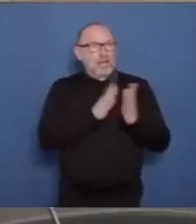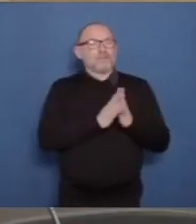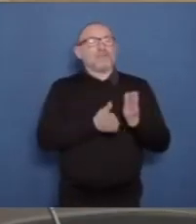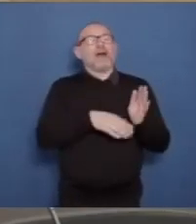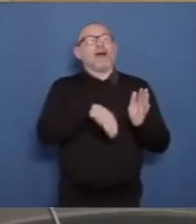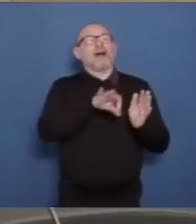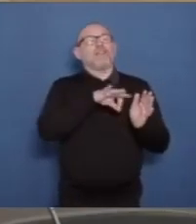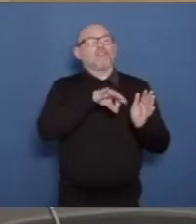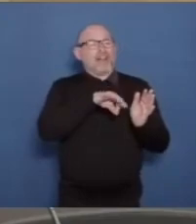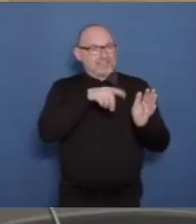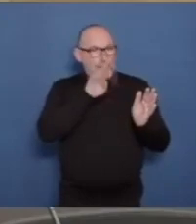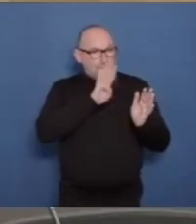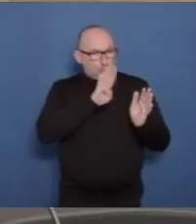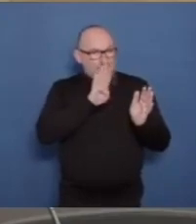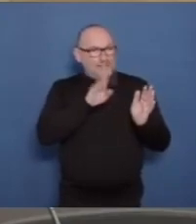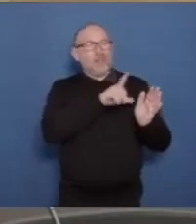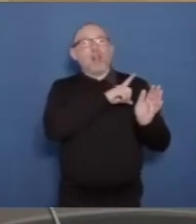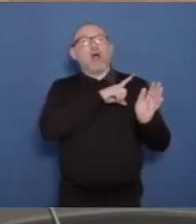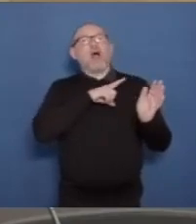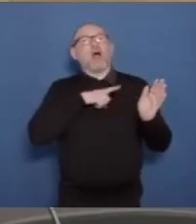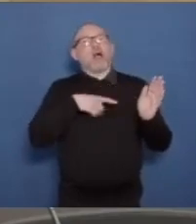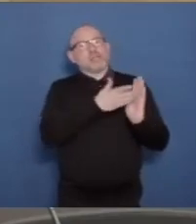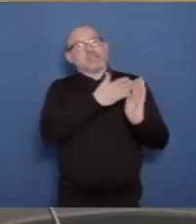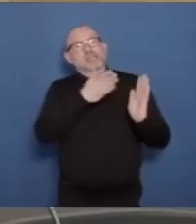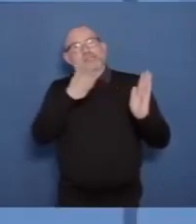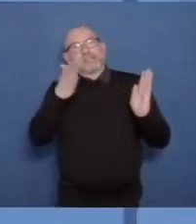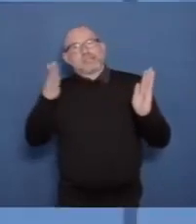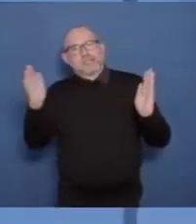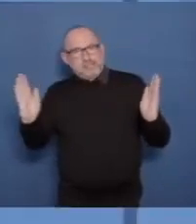Pfizer-BioNTech möglichst lang zu gestalten?